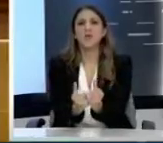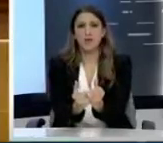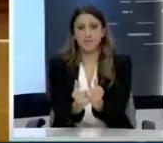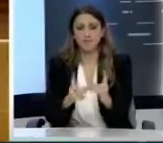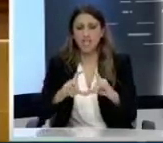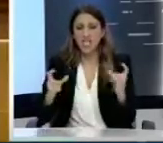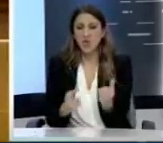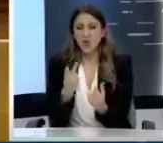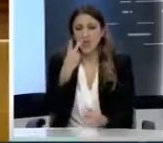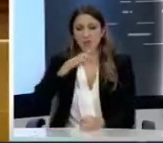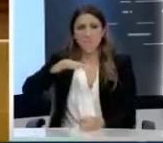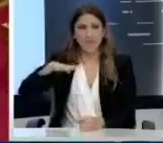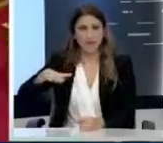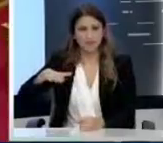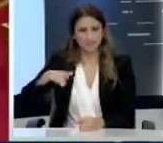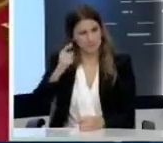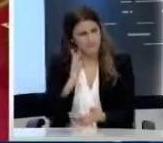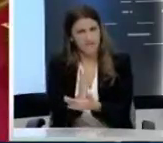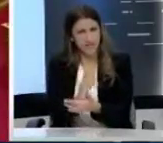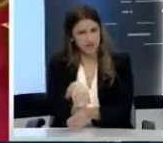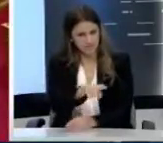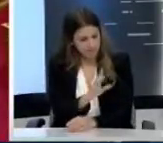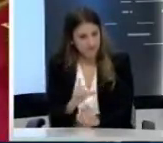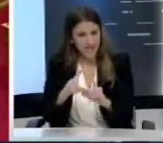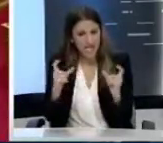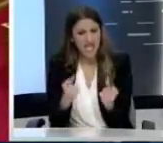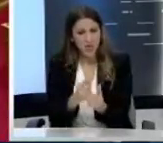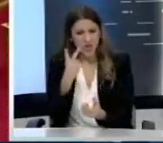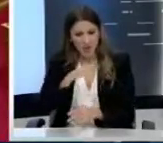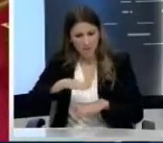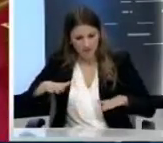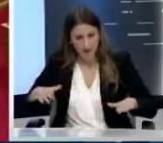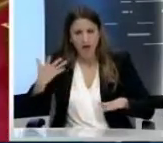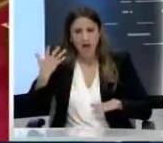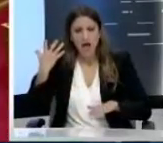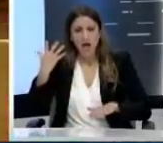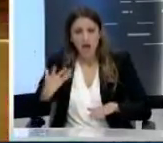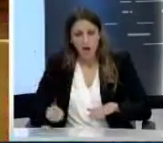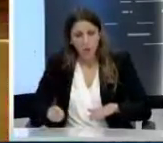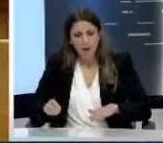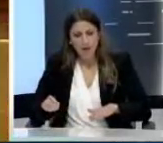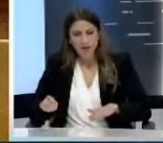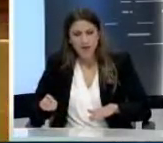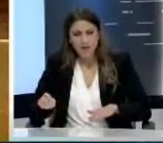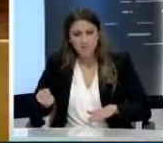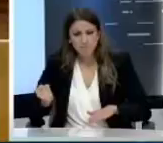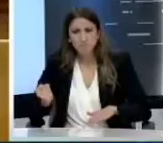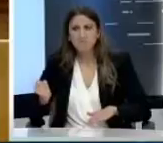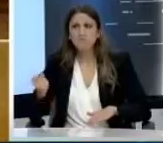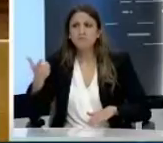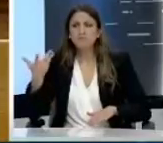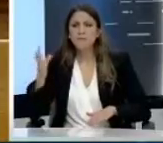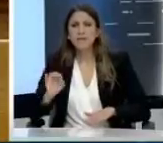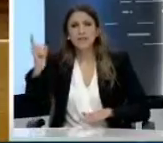δύο παιδιά που έχουν 50% πιο πλούσιες τέτοιες οικογένειες στη